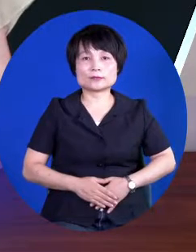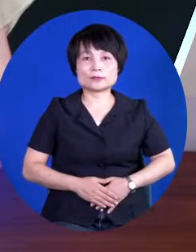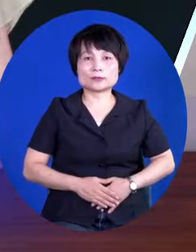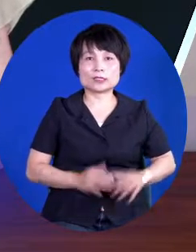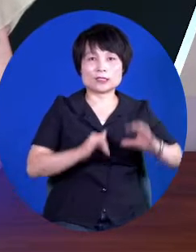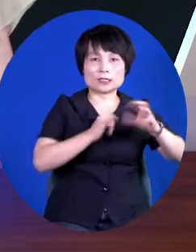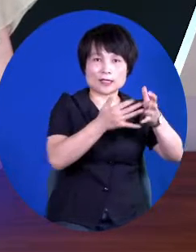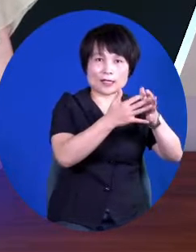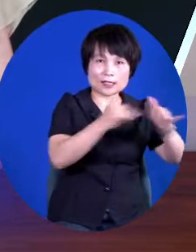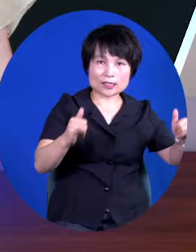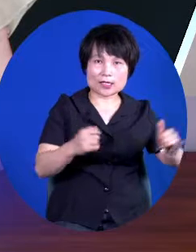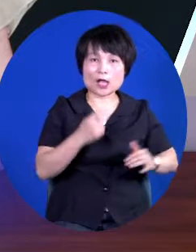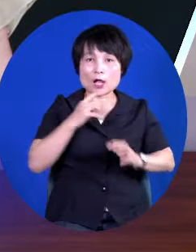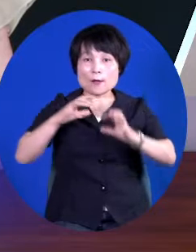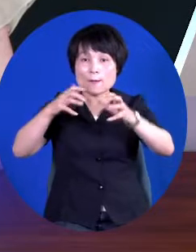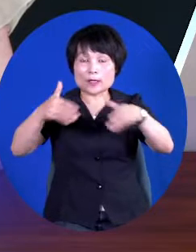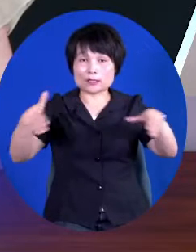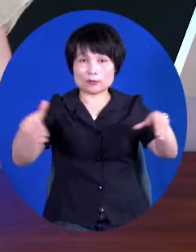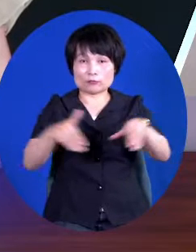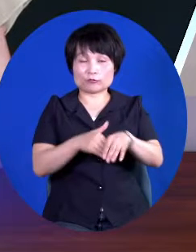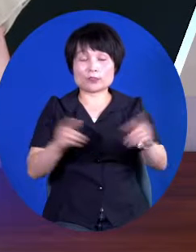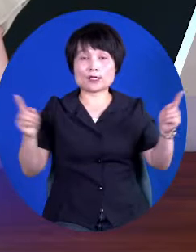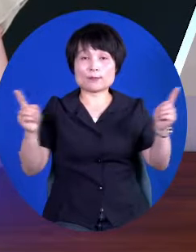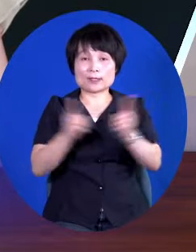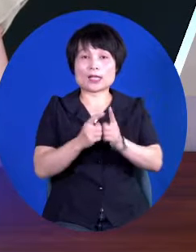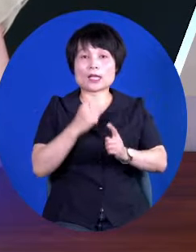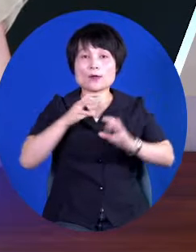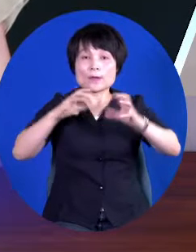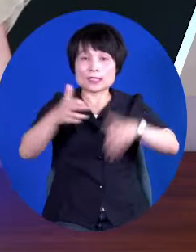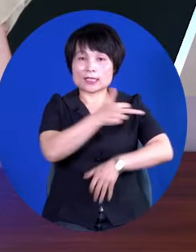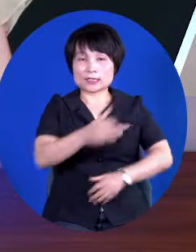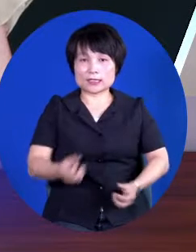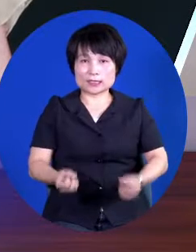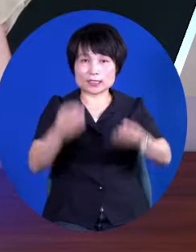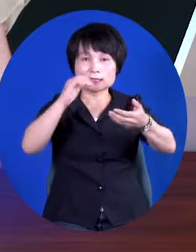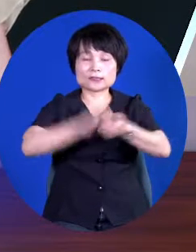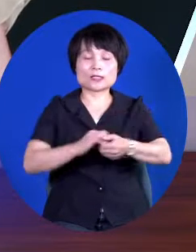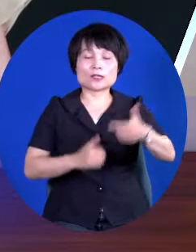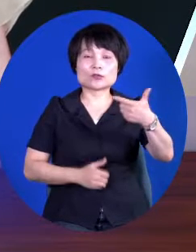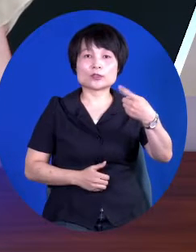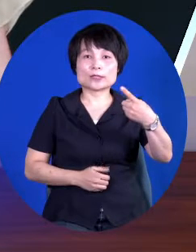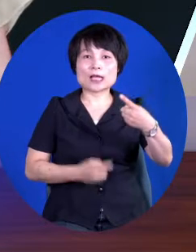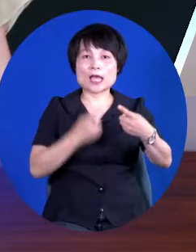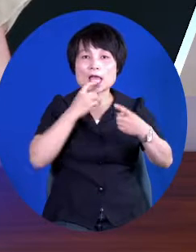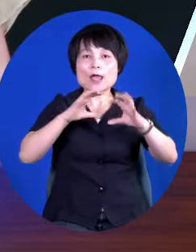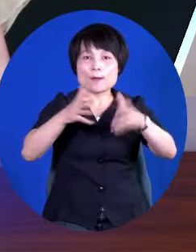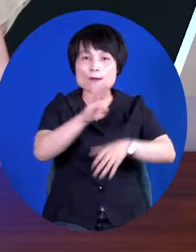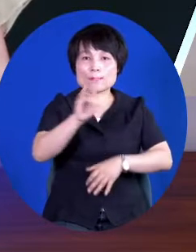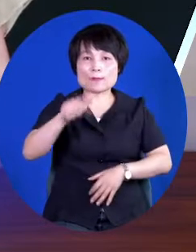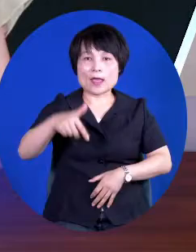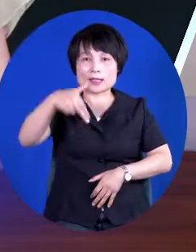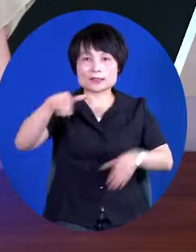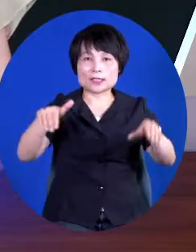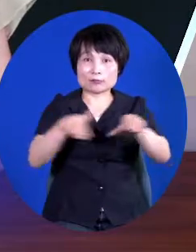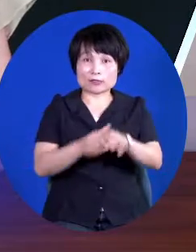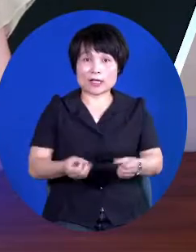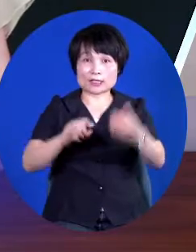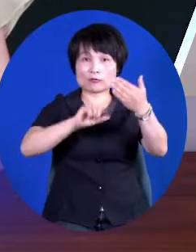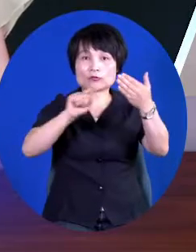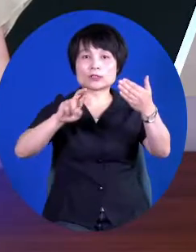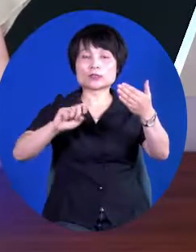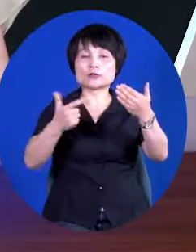소식입니다. 세계인과 백제 문화가 만나는 백제 큰 잔치, 제61회 백제 문화제가 지난 9월 26일 화려한